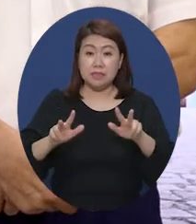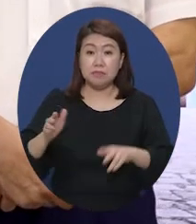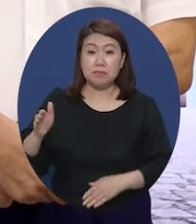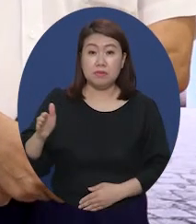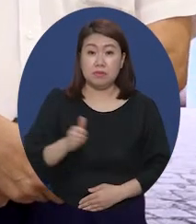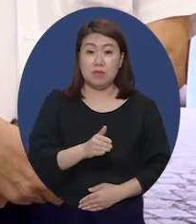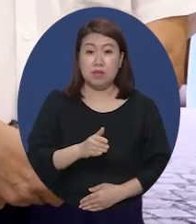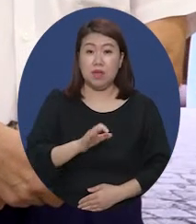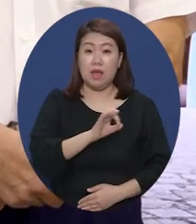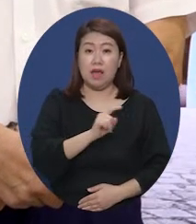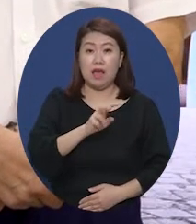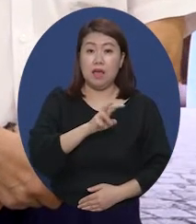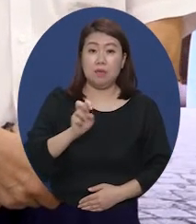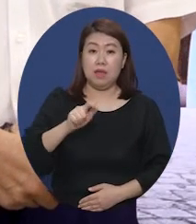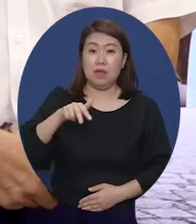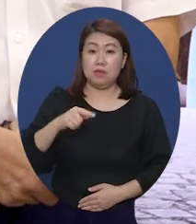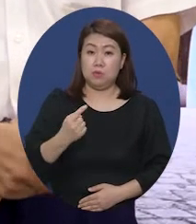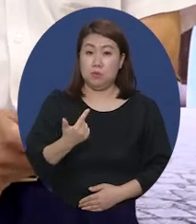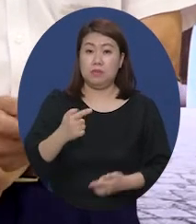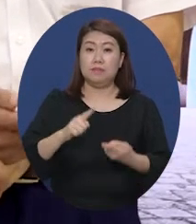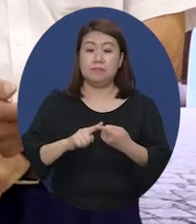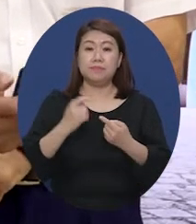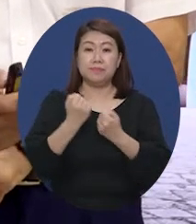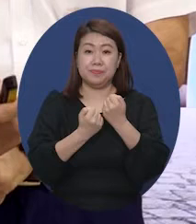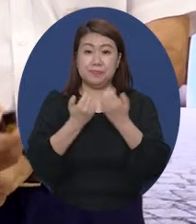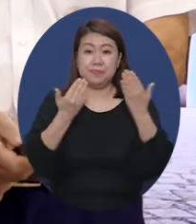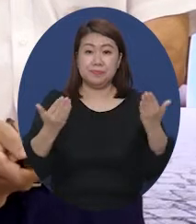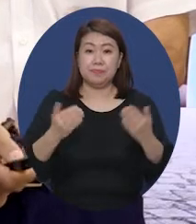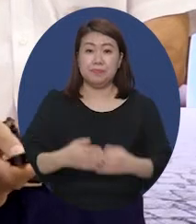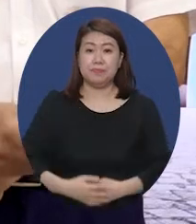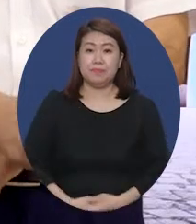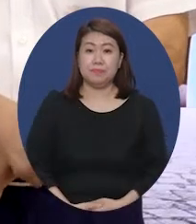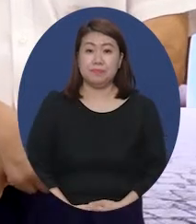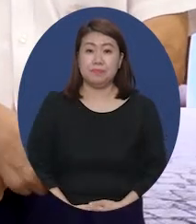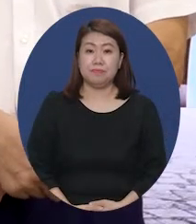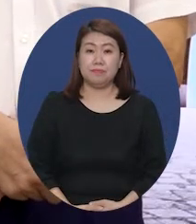바로 아마존에 대해서 좀 알아보도록 하겠습니다.